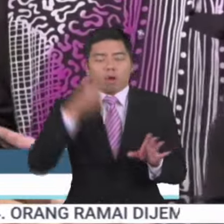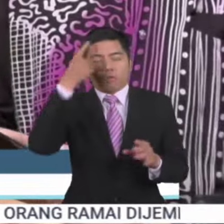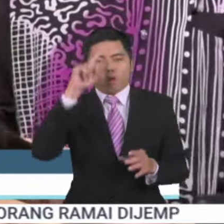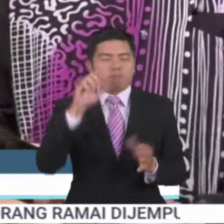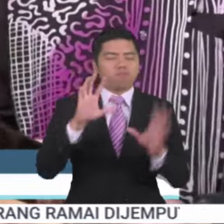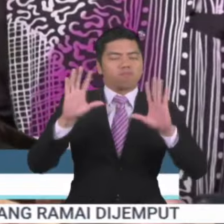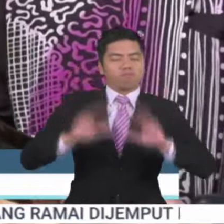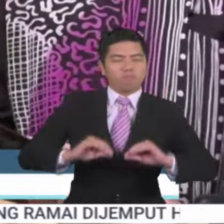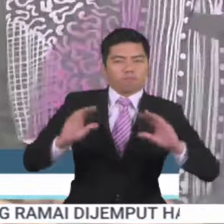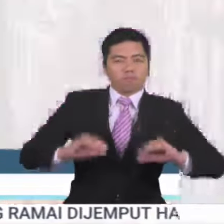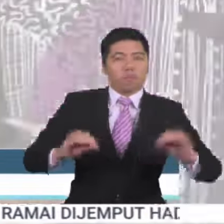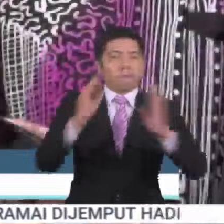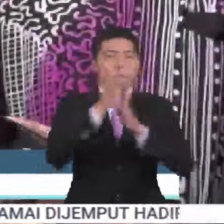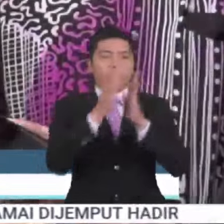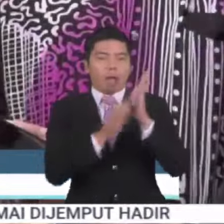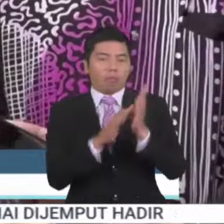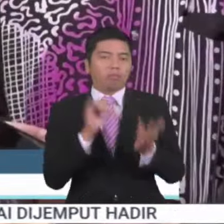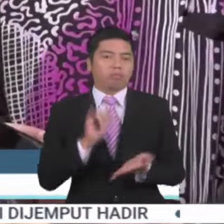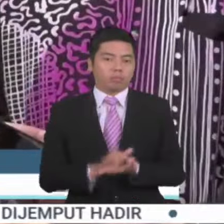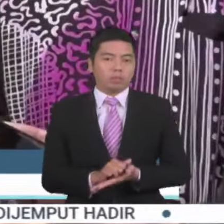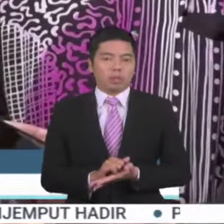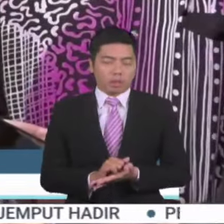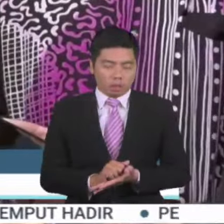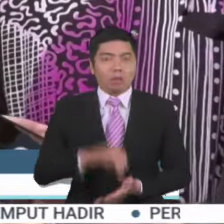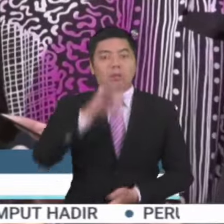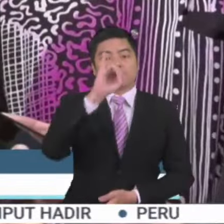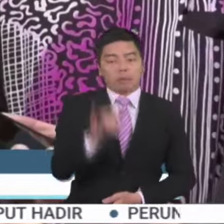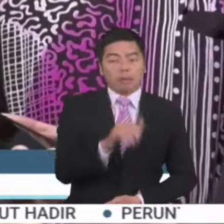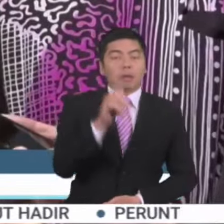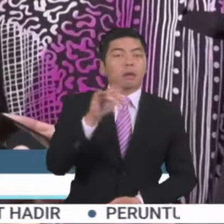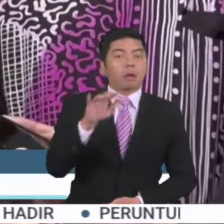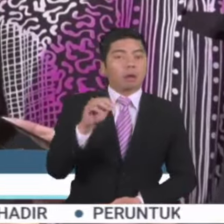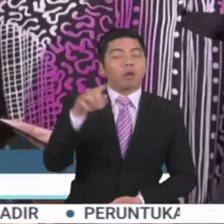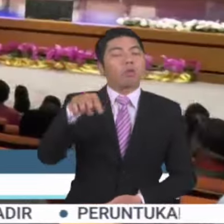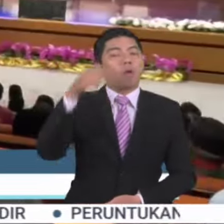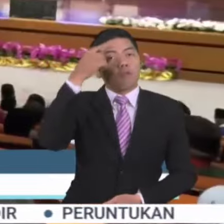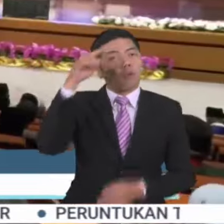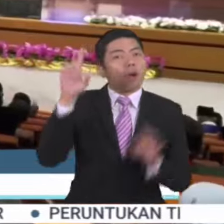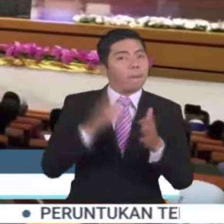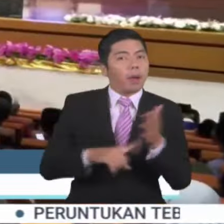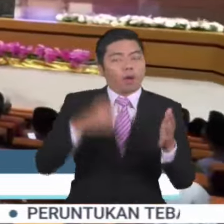persidangan ataupun fatwa tersebut. So peranan JAKIM ialah untuk menyelaraskan.